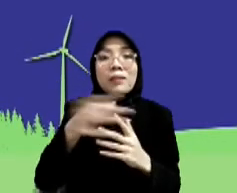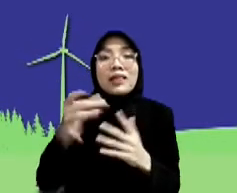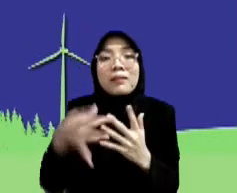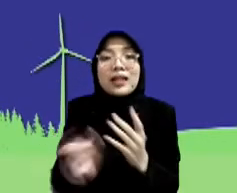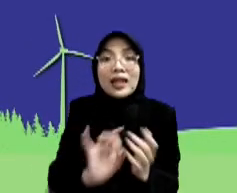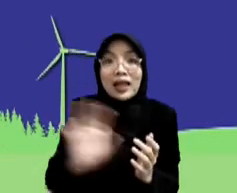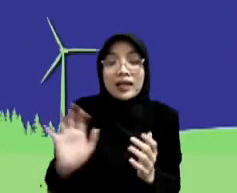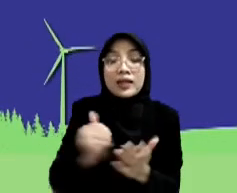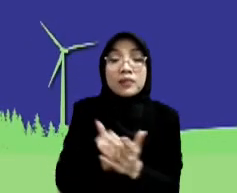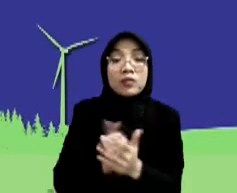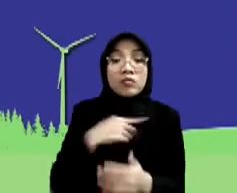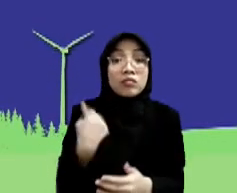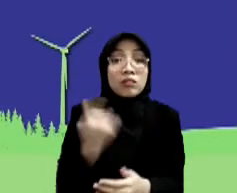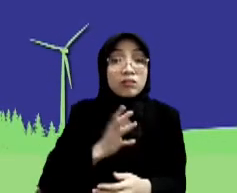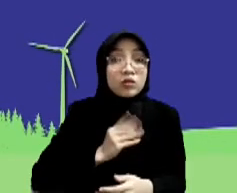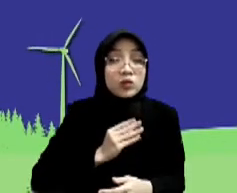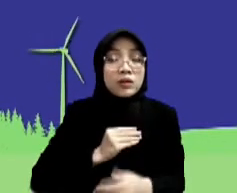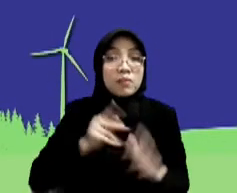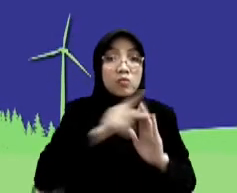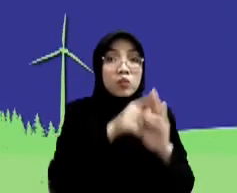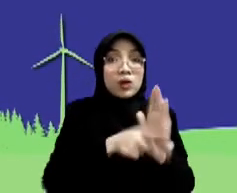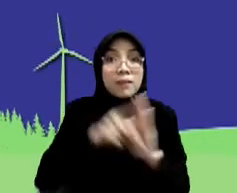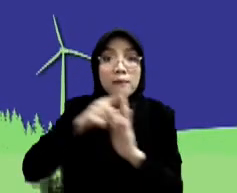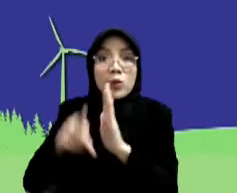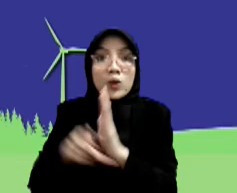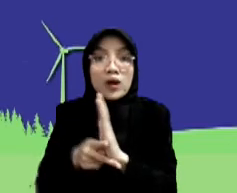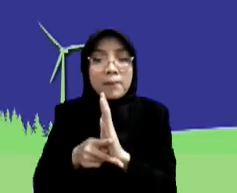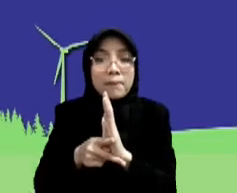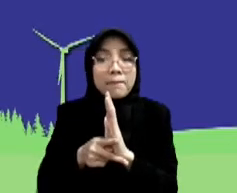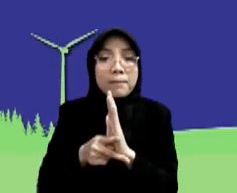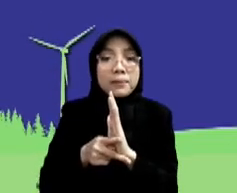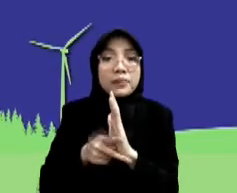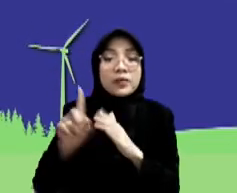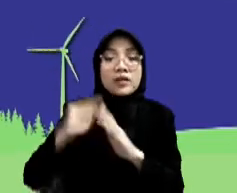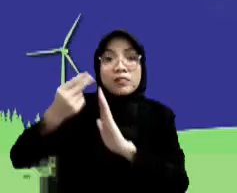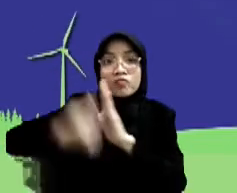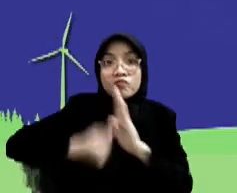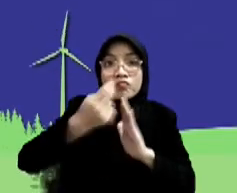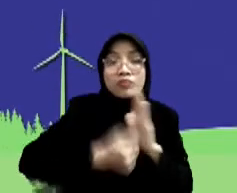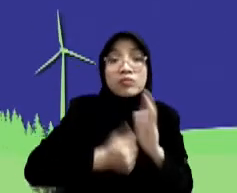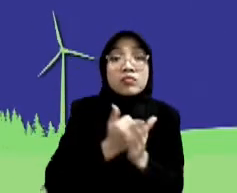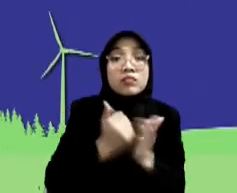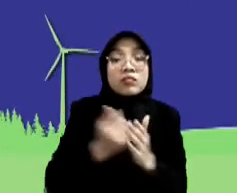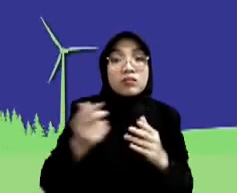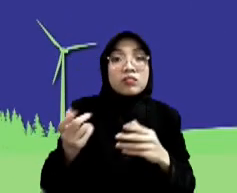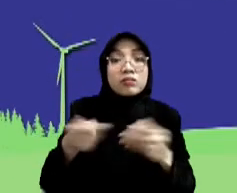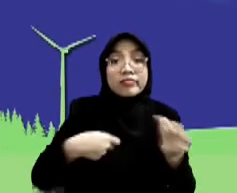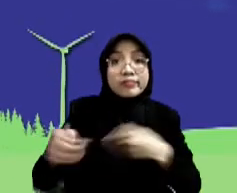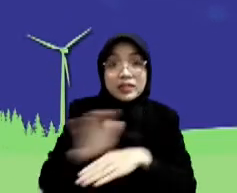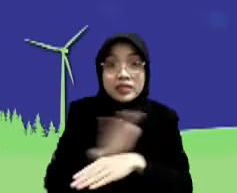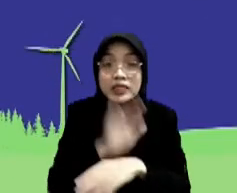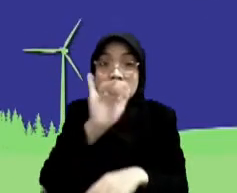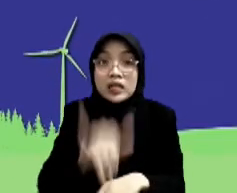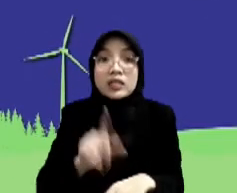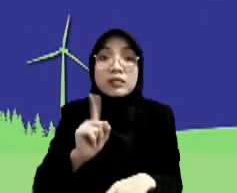kita juga yang namanya program eh seperti ini dari sisi financing tentu That's a business site di mana Eh